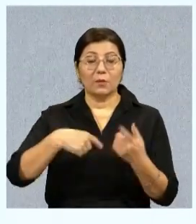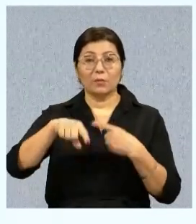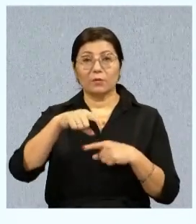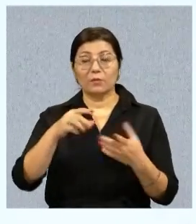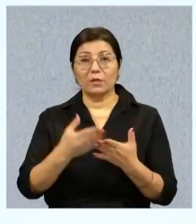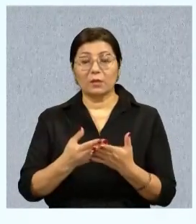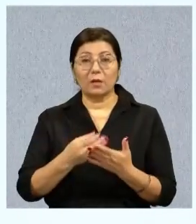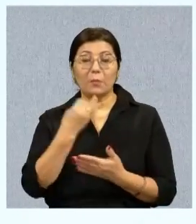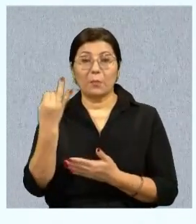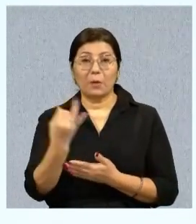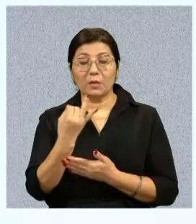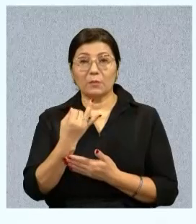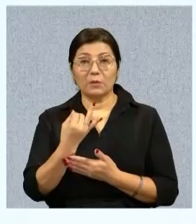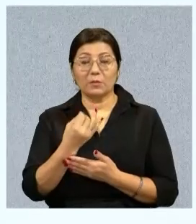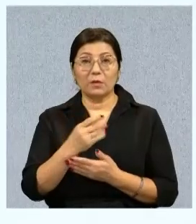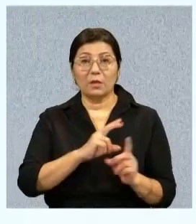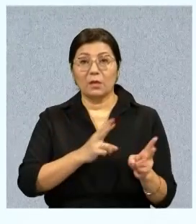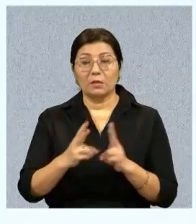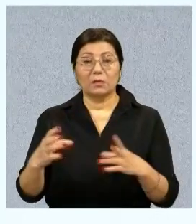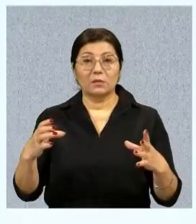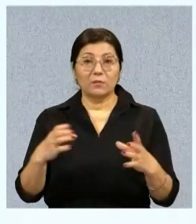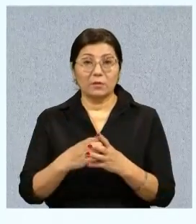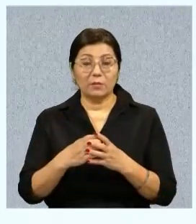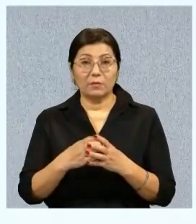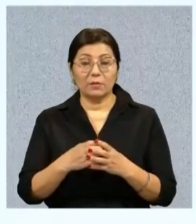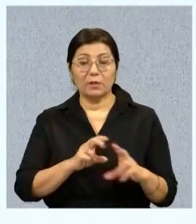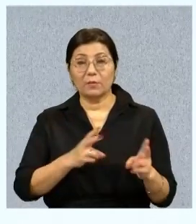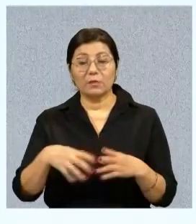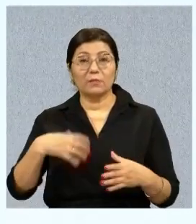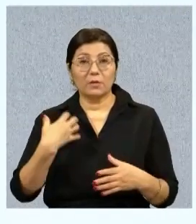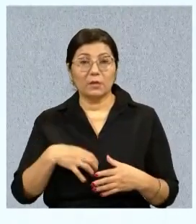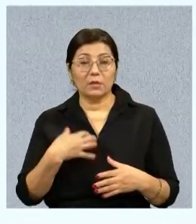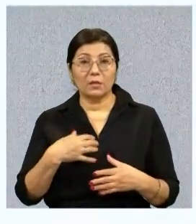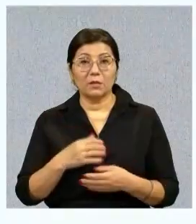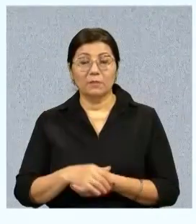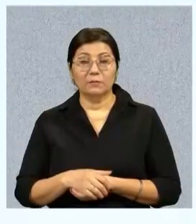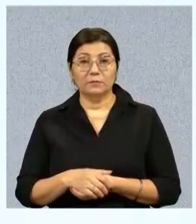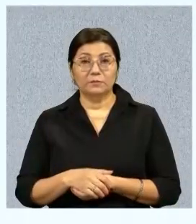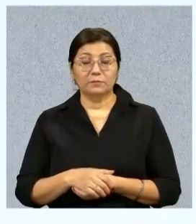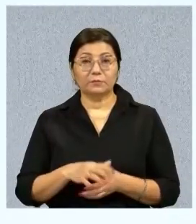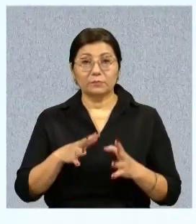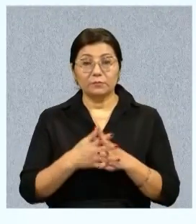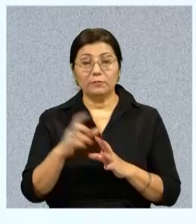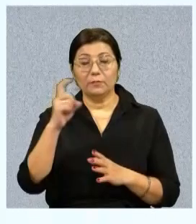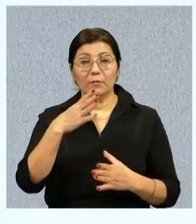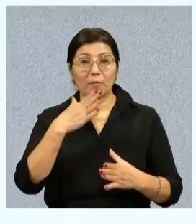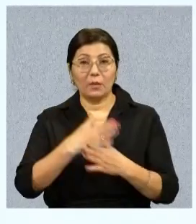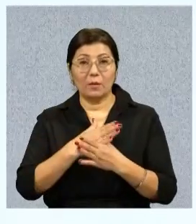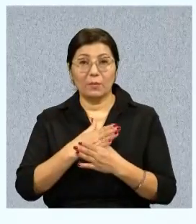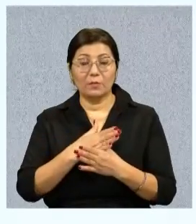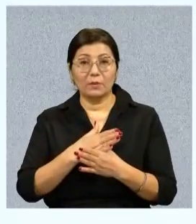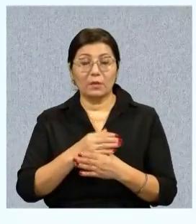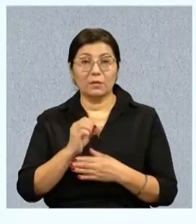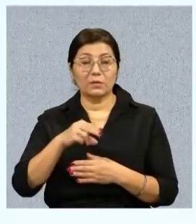кружки по интересам, танцевальные кружки, кружки вот домбра, национального инструмента. Крестьянские хозяйства помогают, то